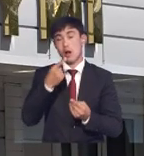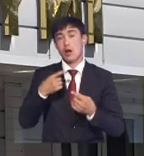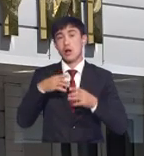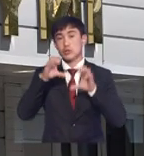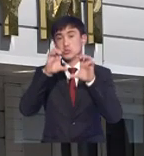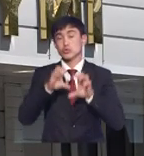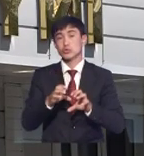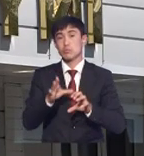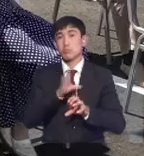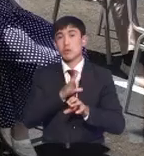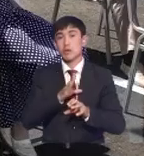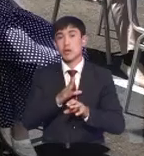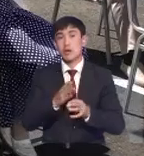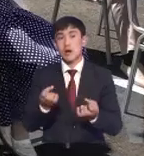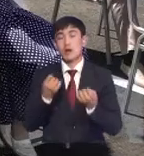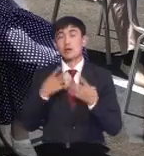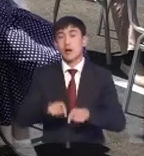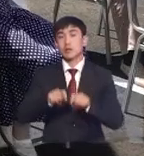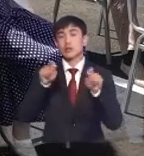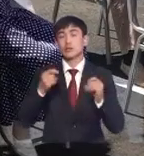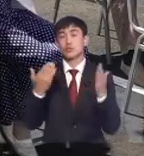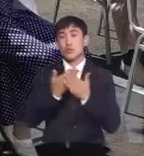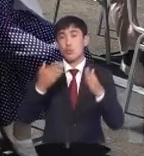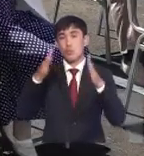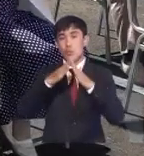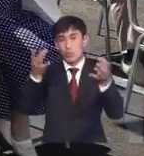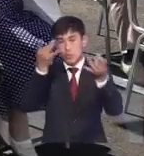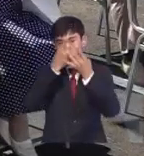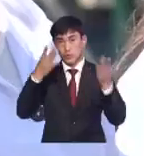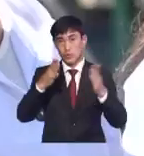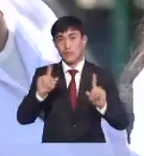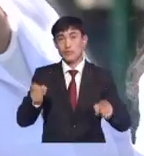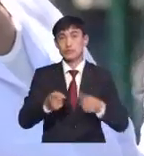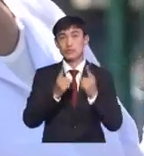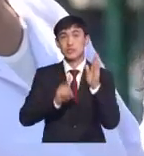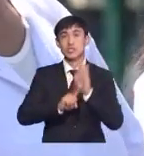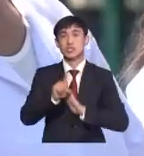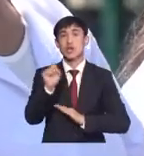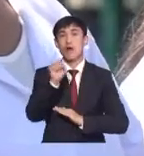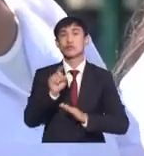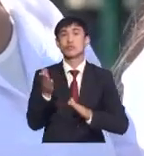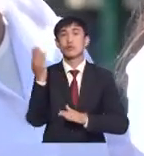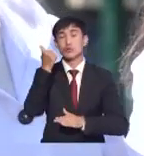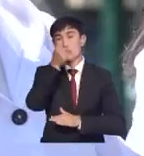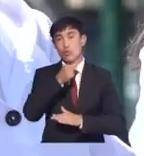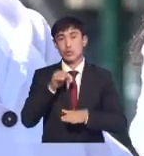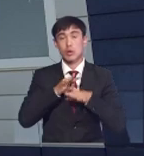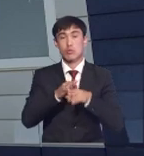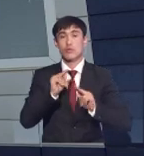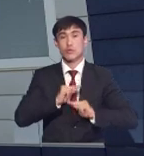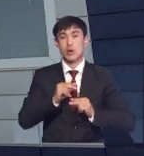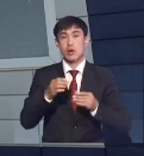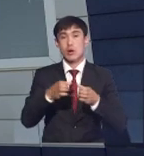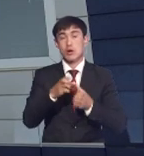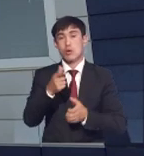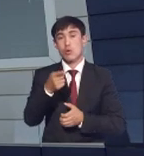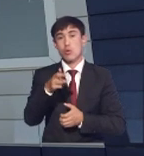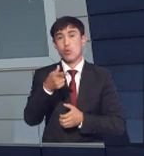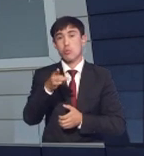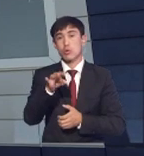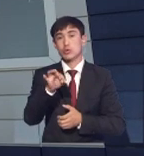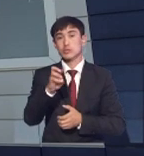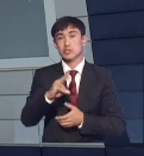одно долгожданное событие – открытие Дома культуры. Его возведение началось в августе прошлого года. Работу вела компания Global Construction KZ.